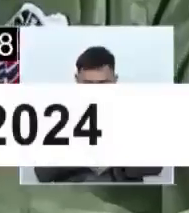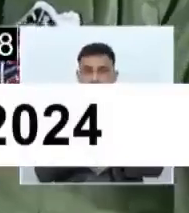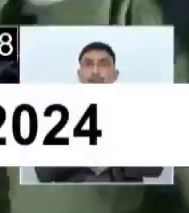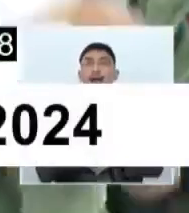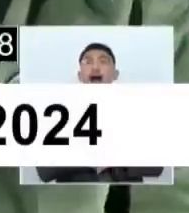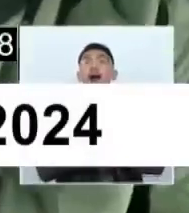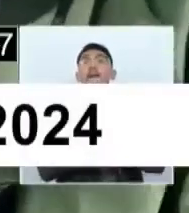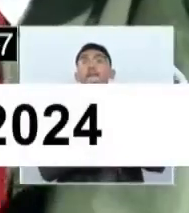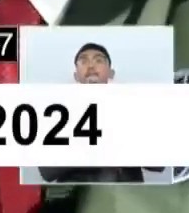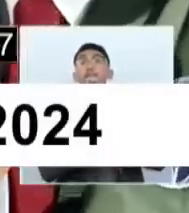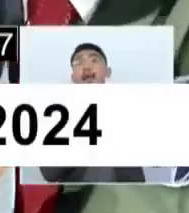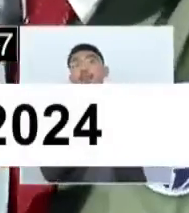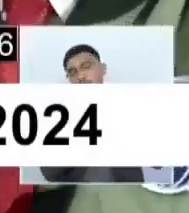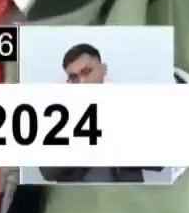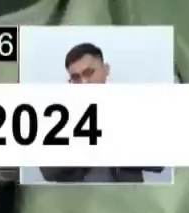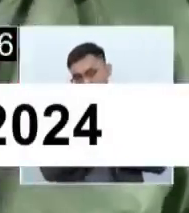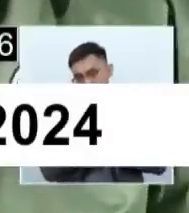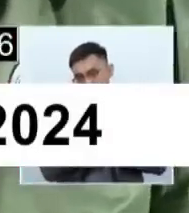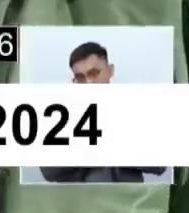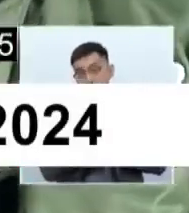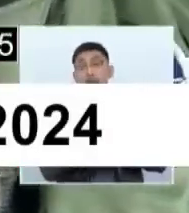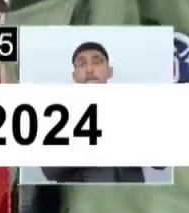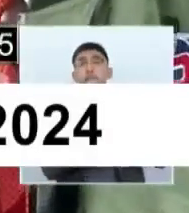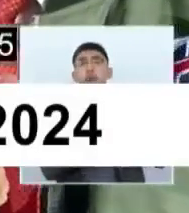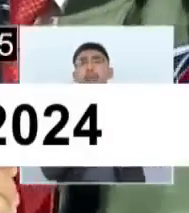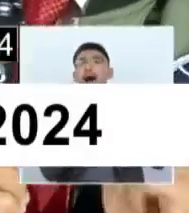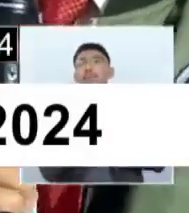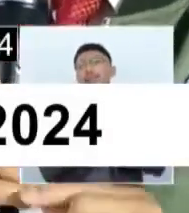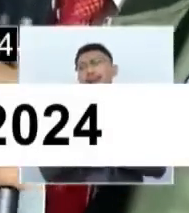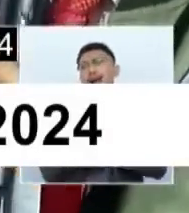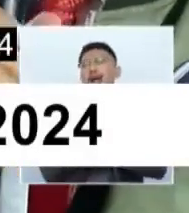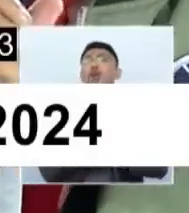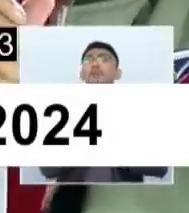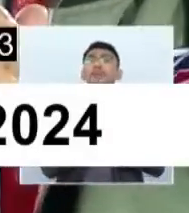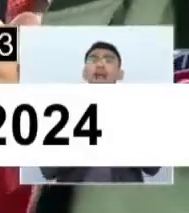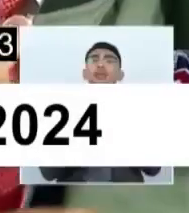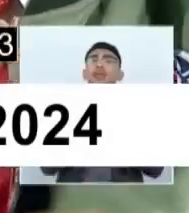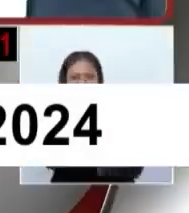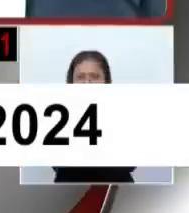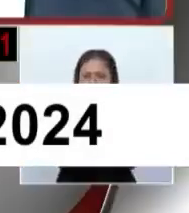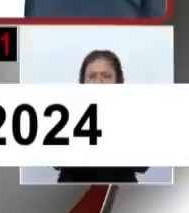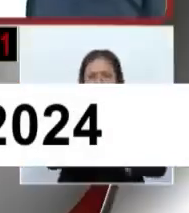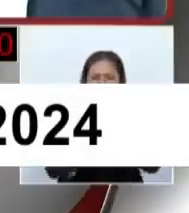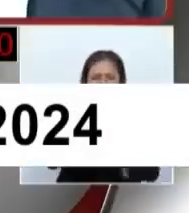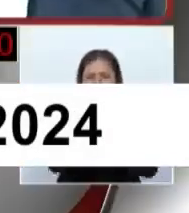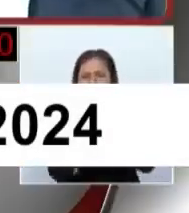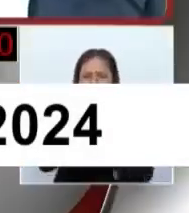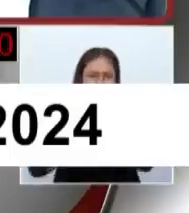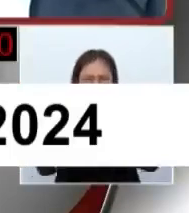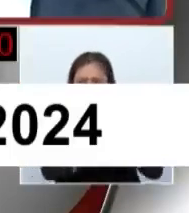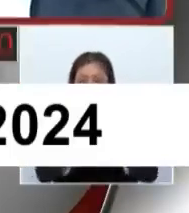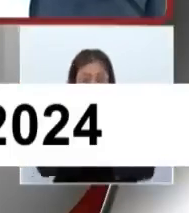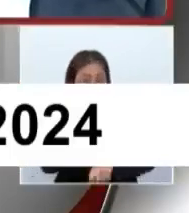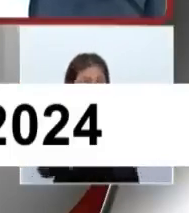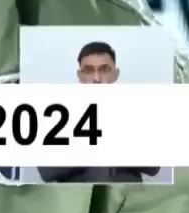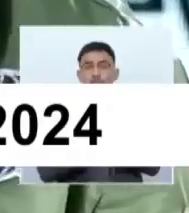Capres 03 Ganjar. Ganjar meminta Prabowo buka-bukaan data soal kekuatan pokok minimum alias minimum essential force yang jauh